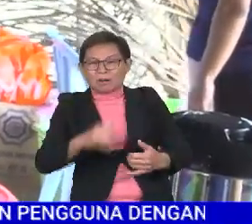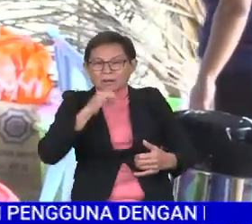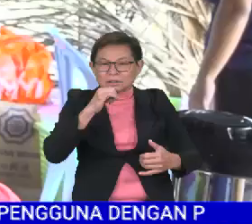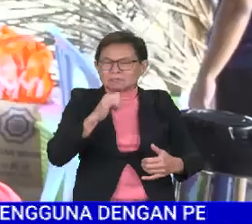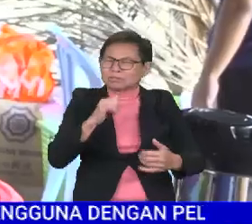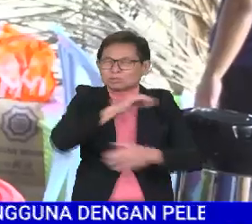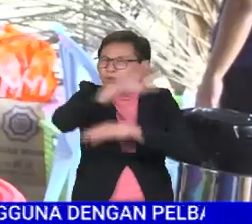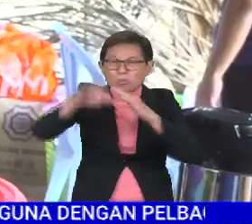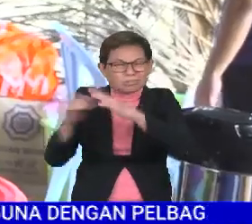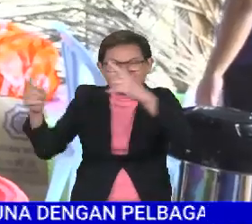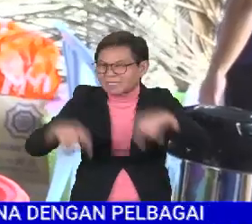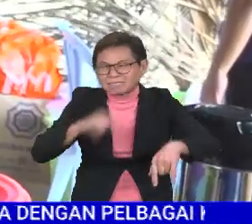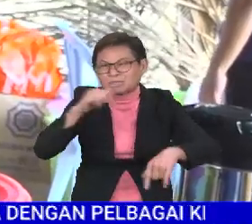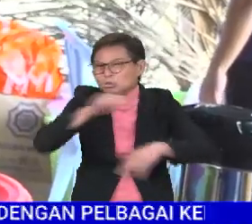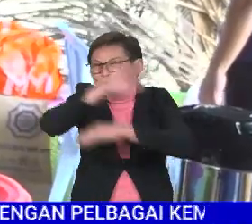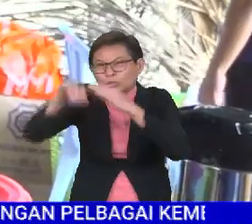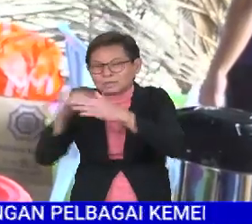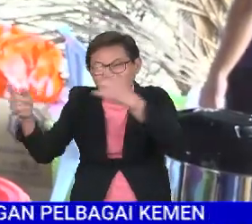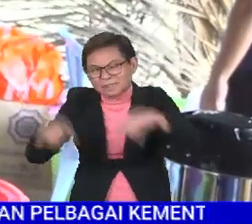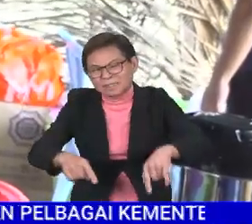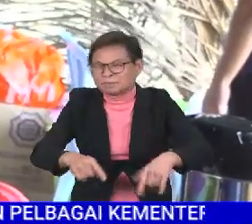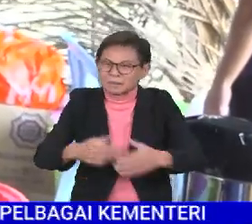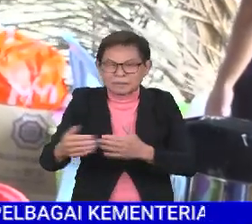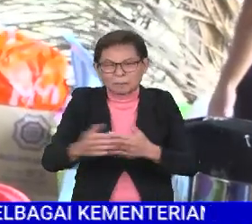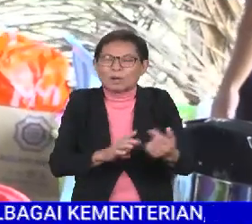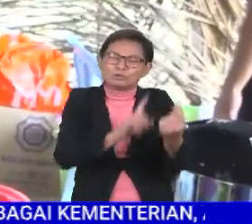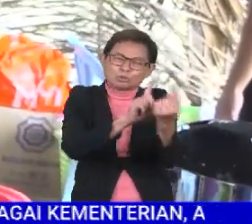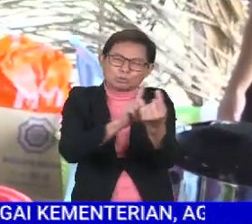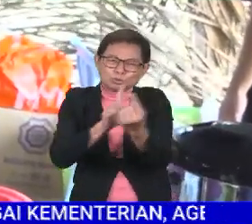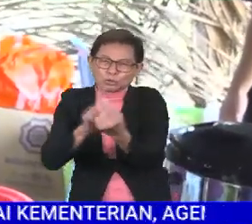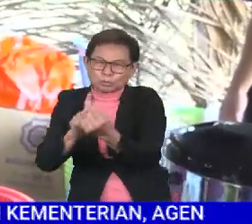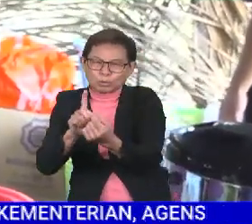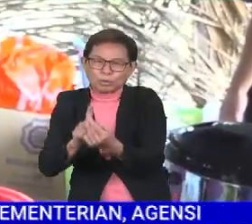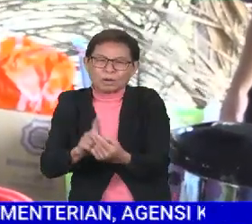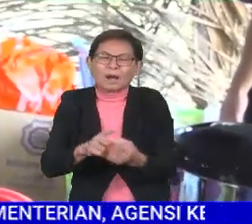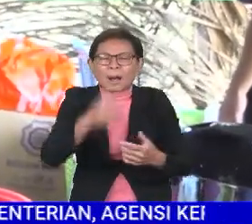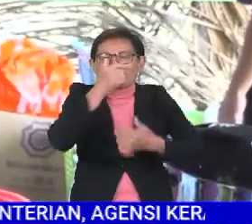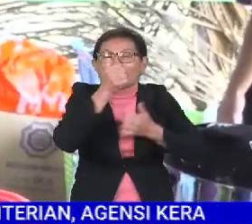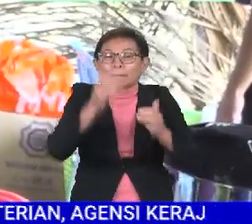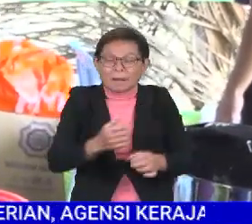dapat hadir ke program ni, tapi kita rasa sangat-sangat teruja lah dapat jumpa semua peminat-peminat kedai kopi